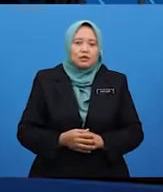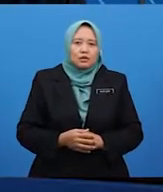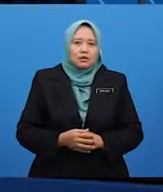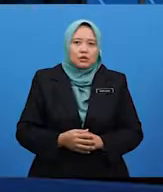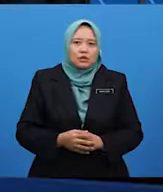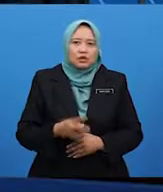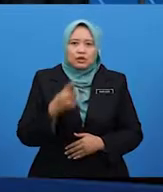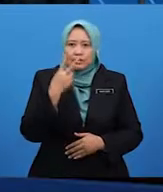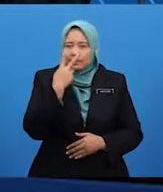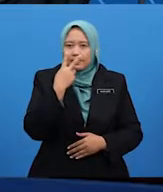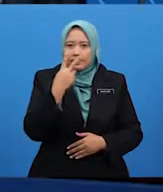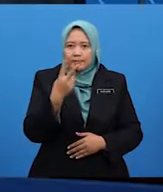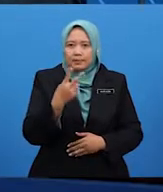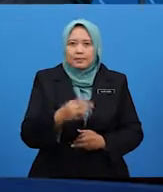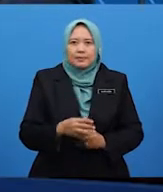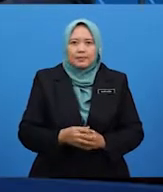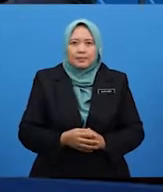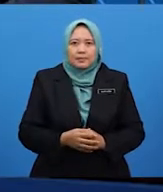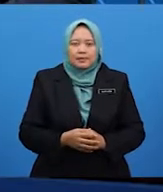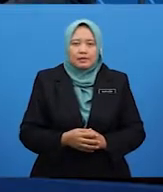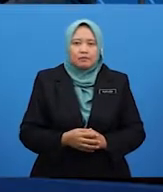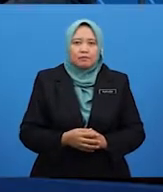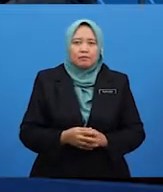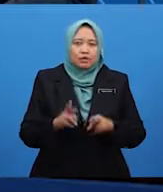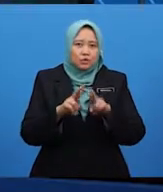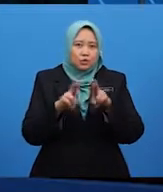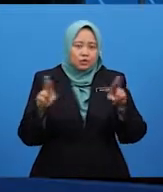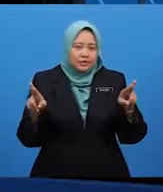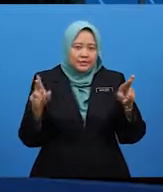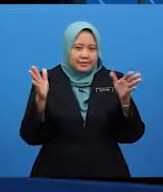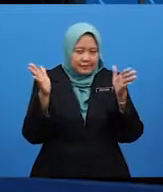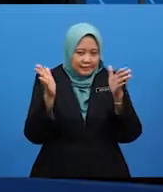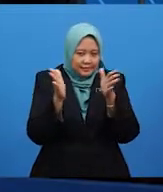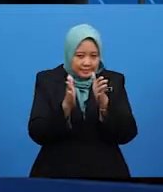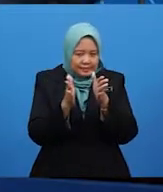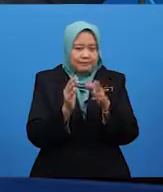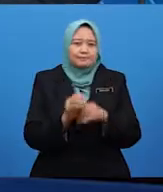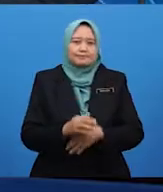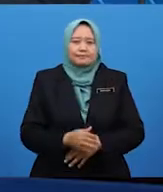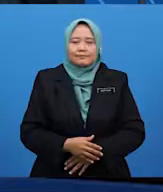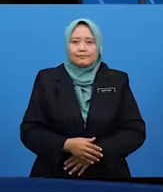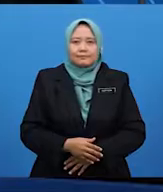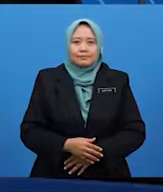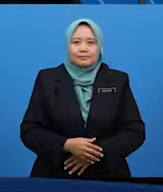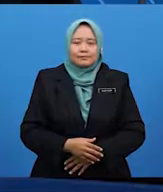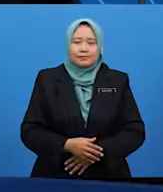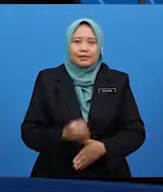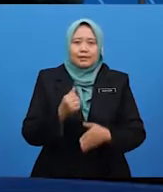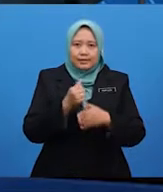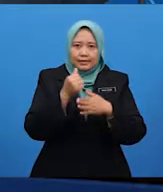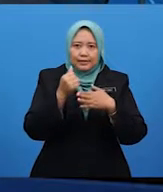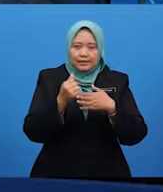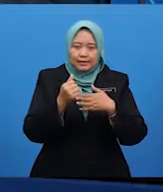kurus. Begitu juga ruang. Gunalah cat-cat dinding yang berwarna gelap, maka sempitlah rumah kita itu. Okay. Akhir